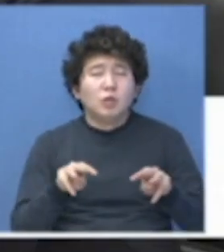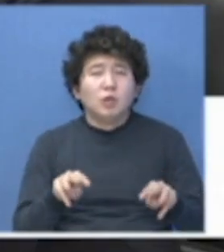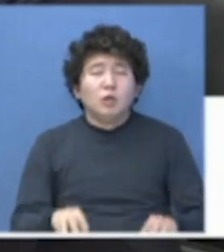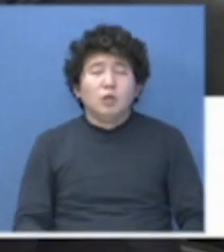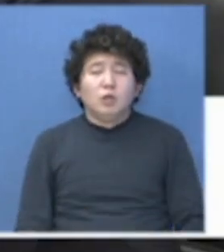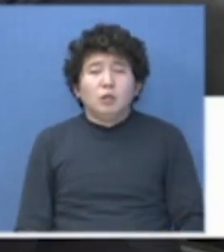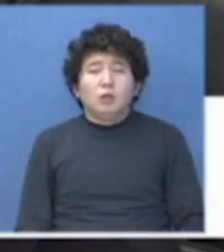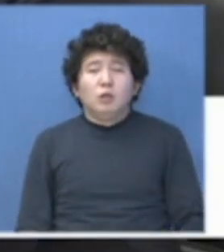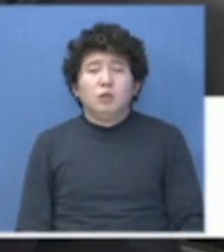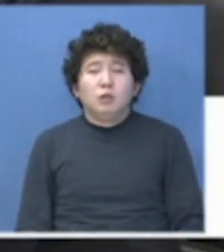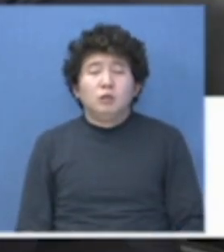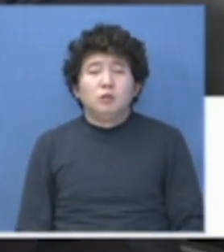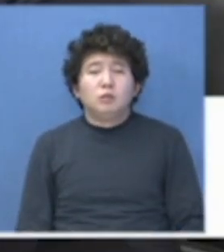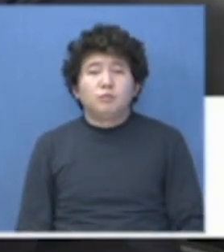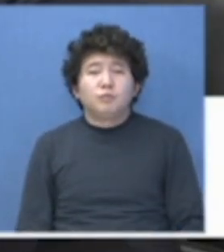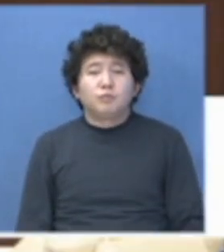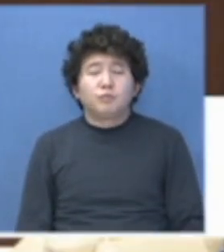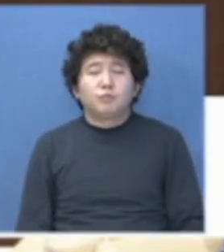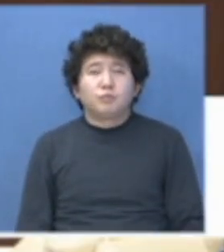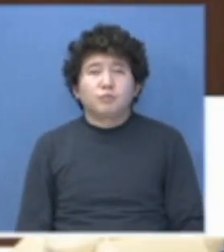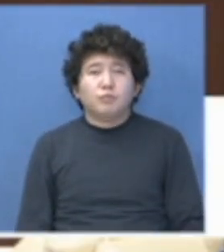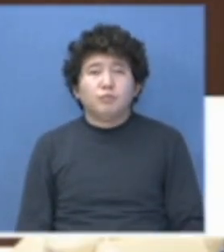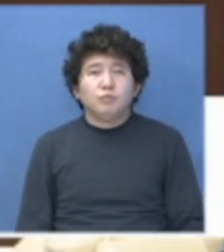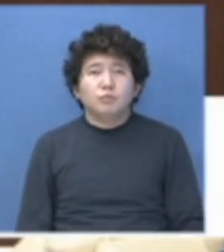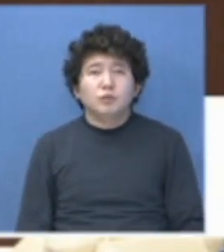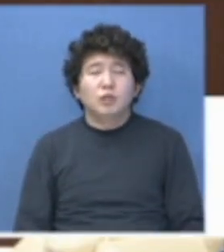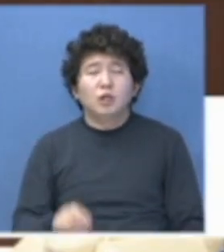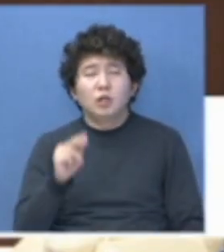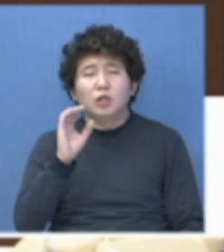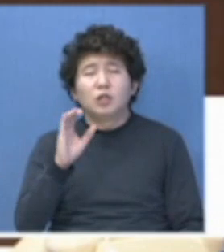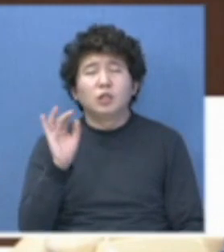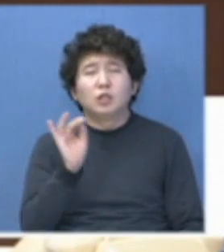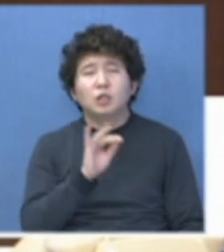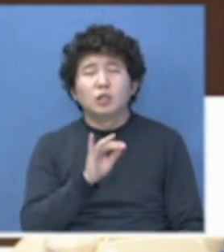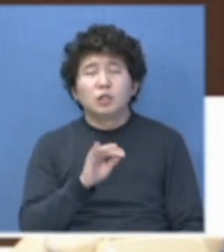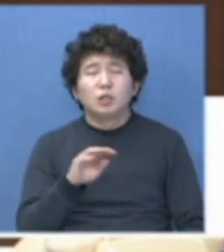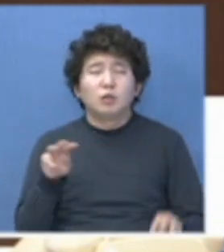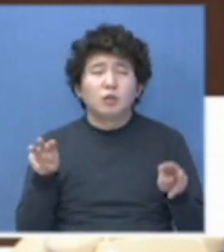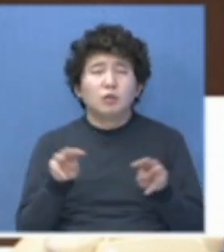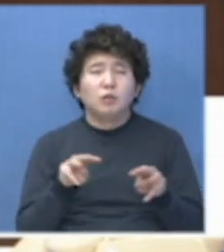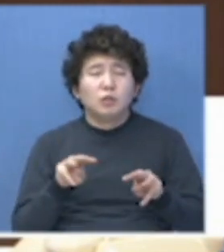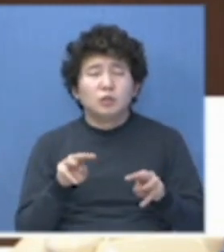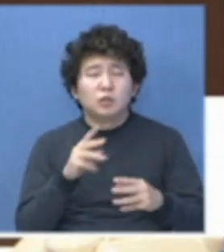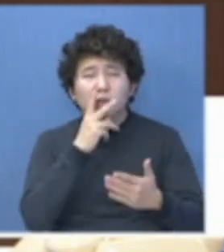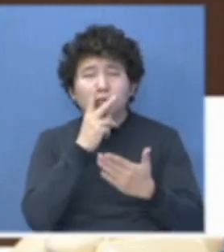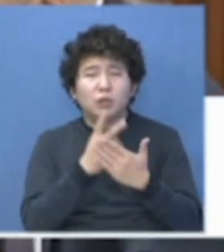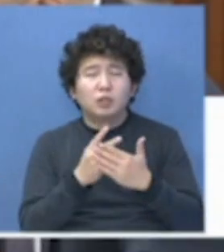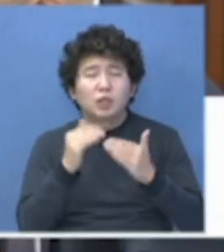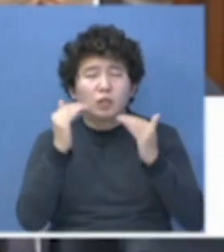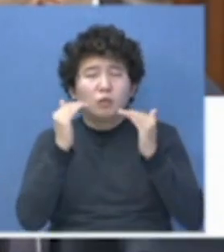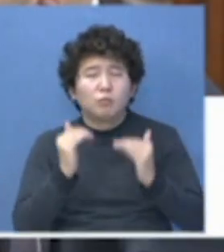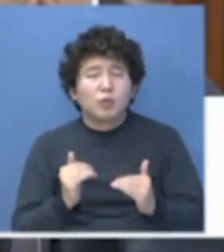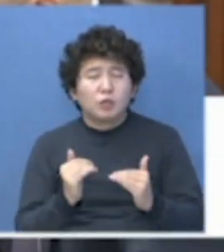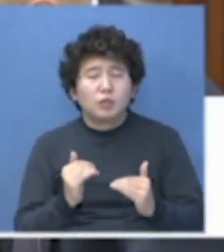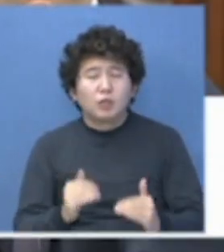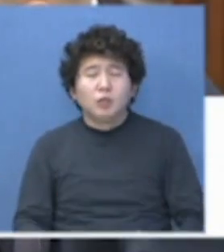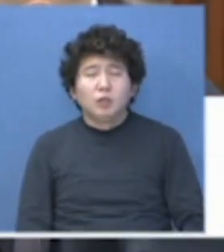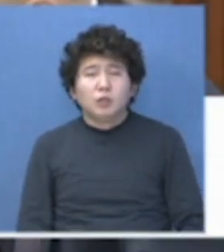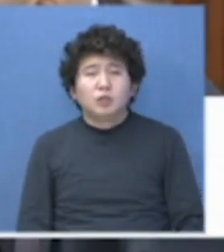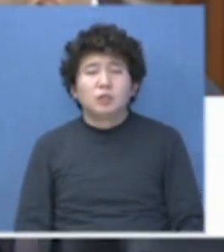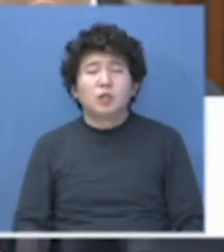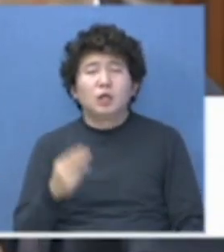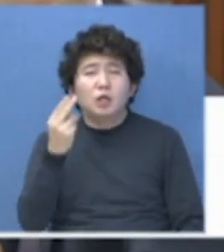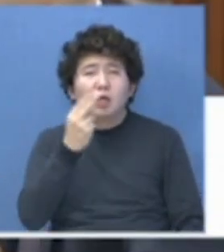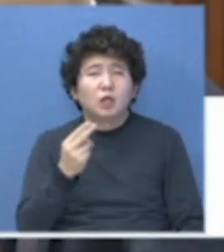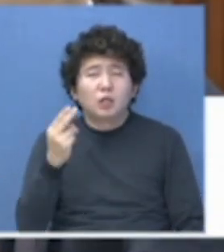және инфрақұрылымдық даму, ішкі істер, төтенше жағдай және оқу-ағарту министрлігінің көрсеткіштері төмен. Ал өңірлер арасында Астана